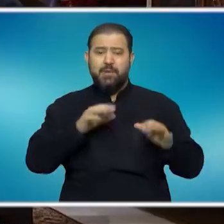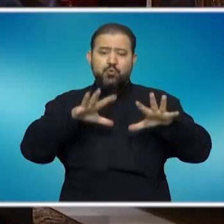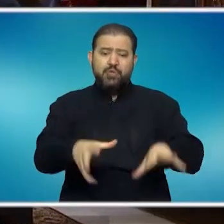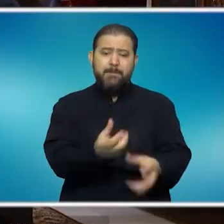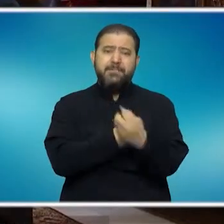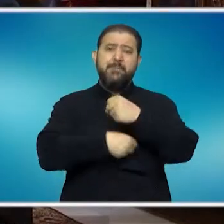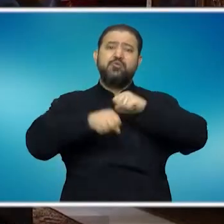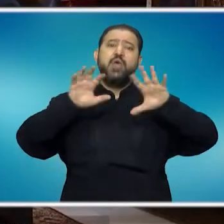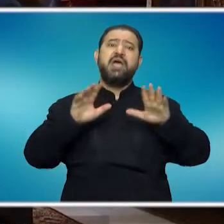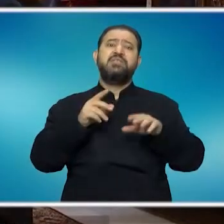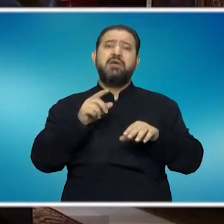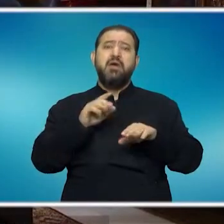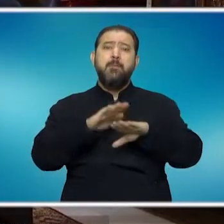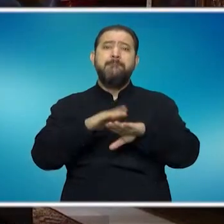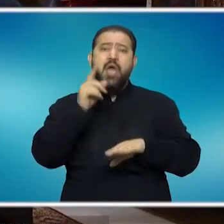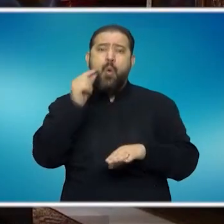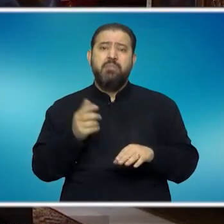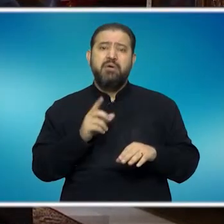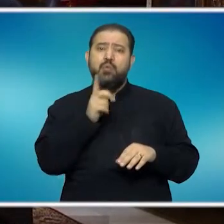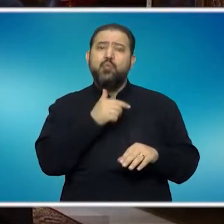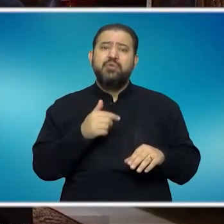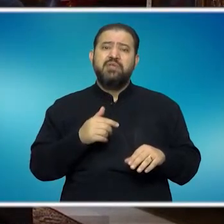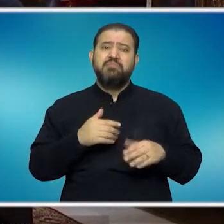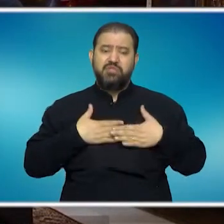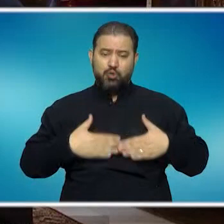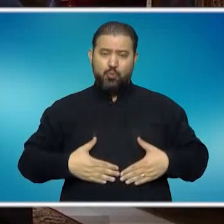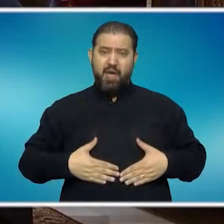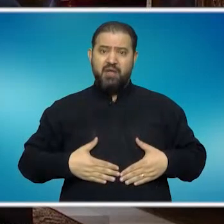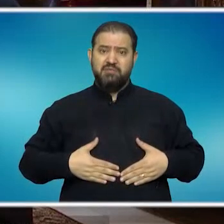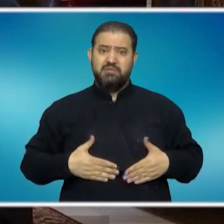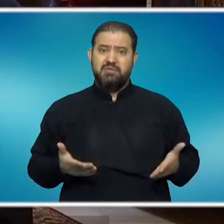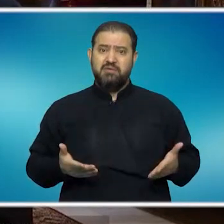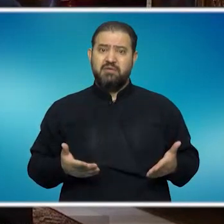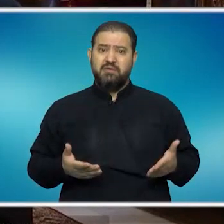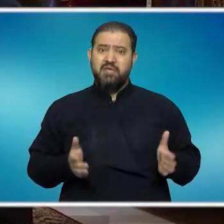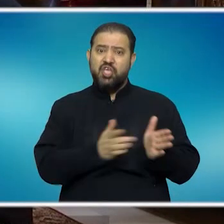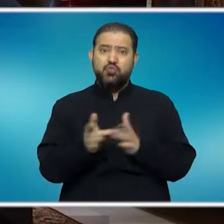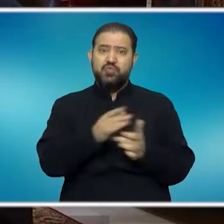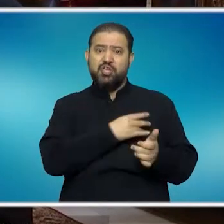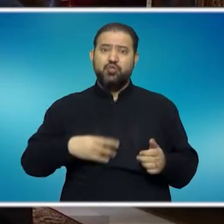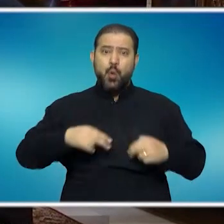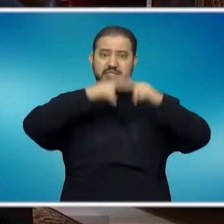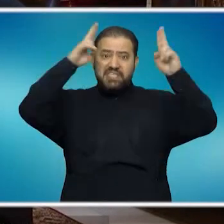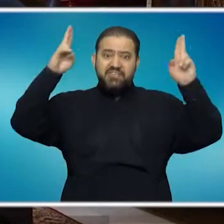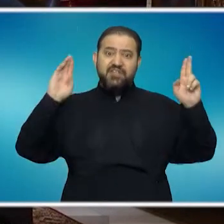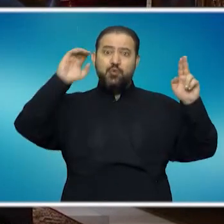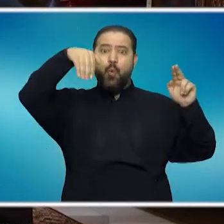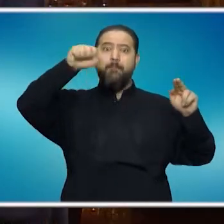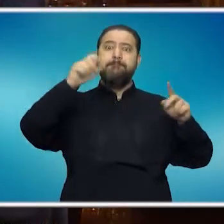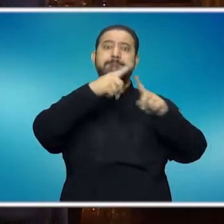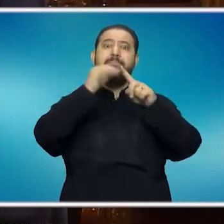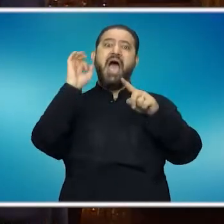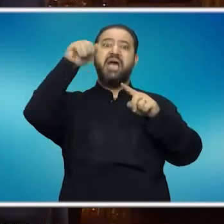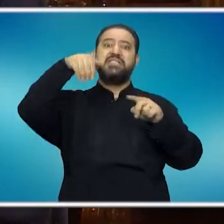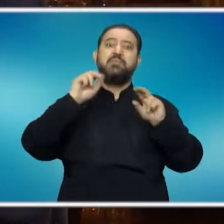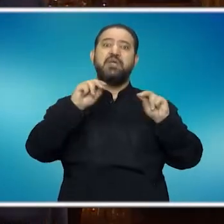să mântuiască pe om. Unde vedem mântuirea? Unde se întrupează? Hristos trebuie să se întrupeze în noi. Sfântul Maxim zice, vrea